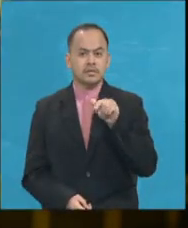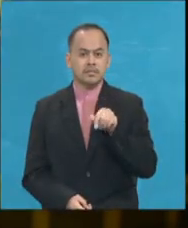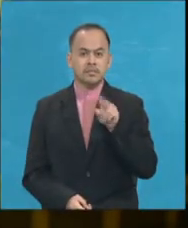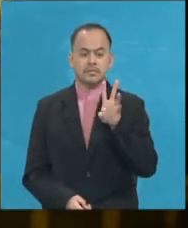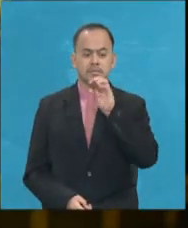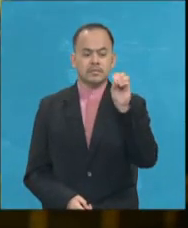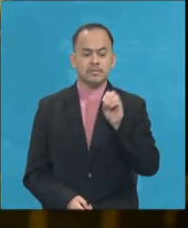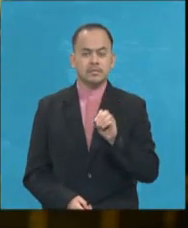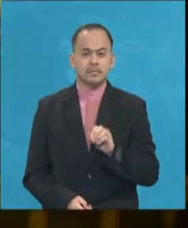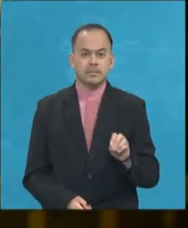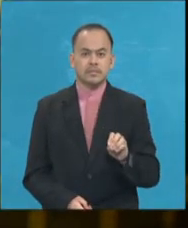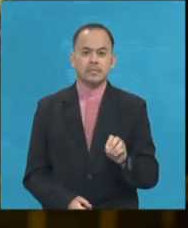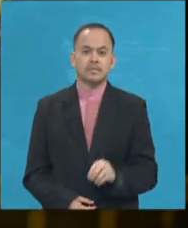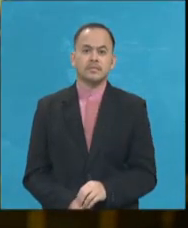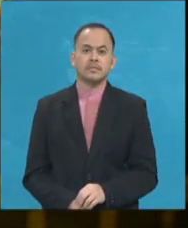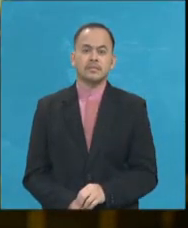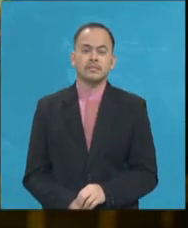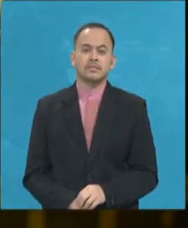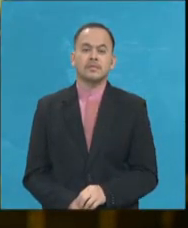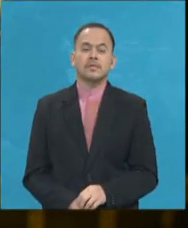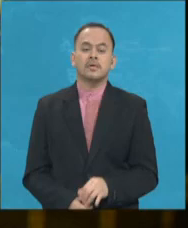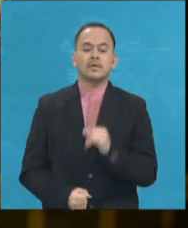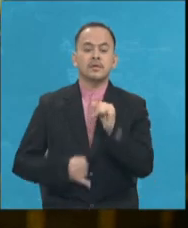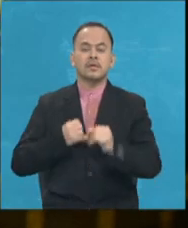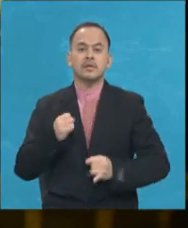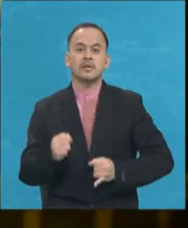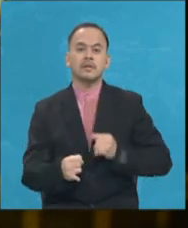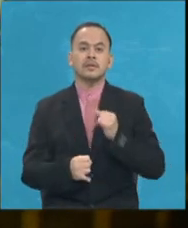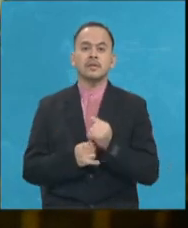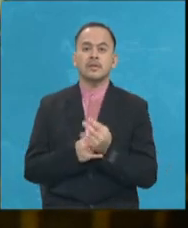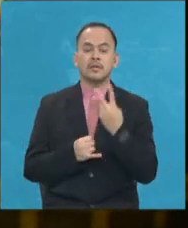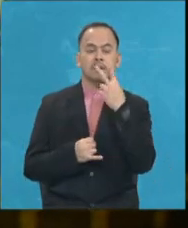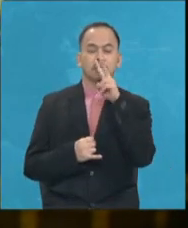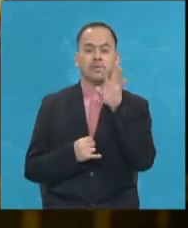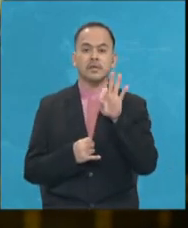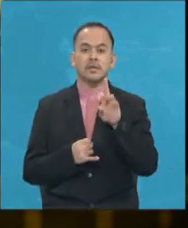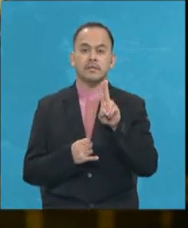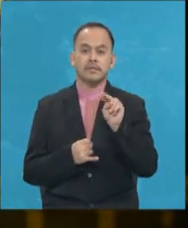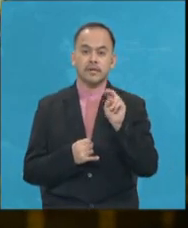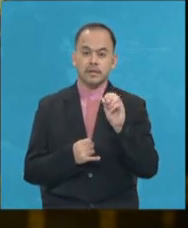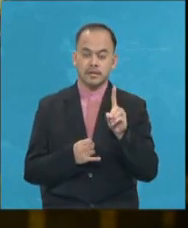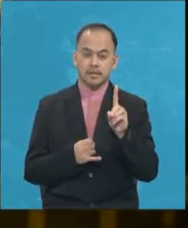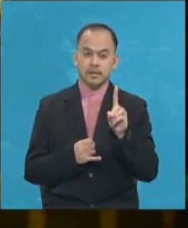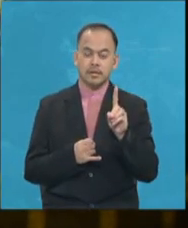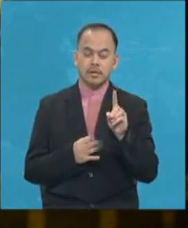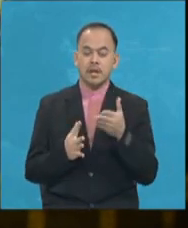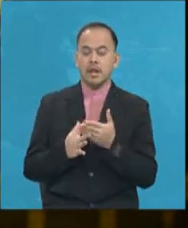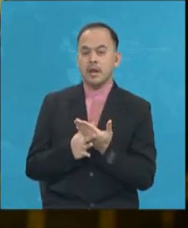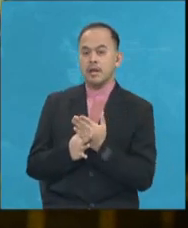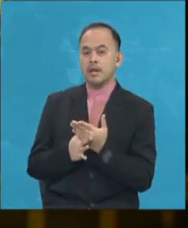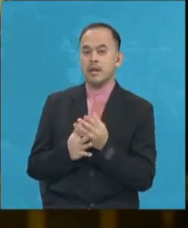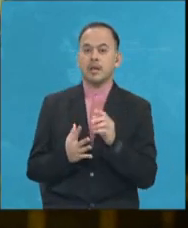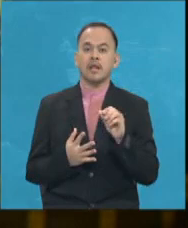200 sementara International monetary fund Hai melalui